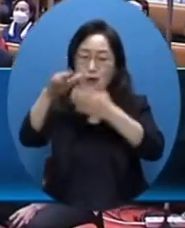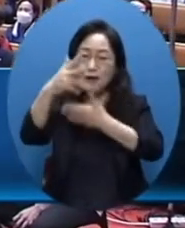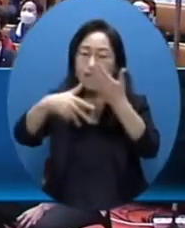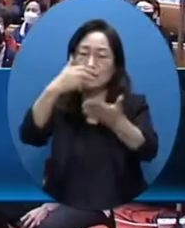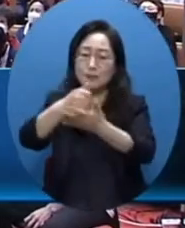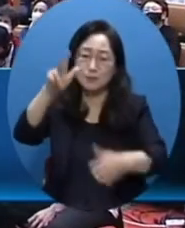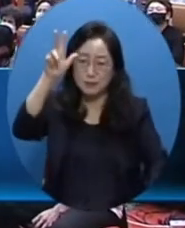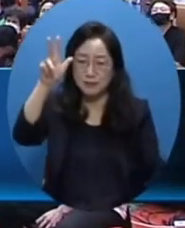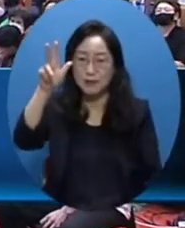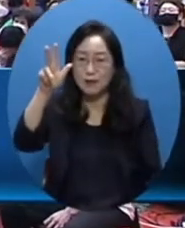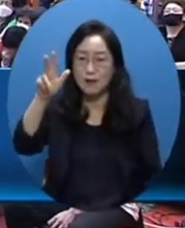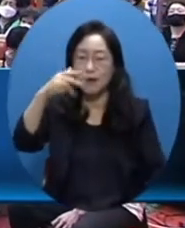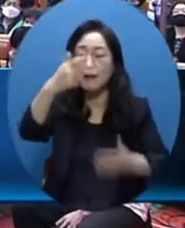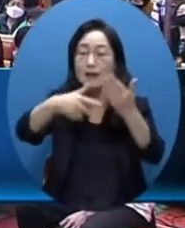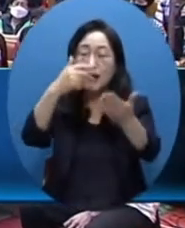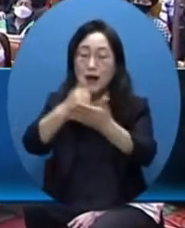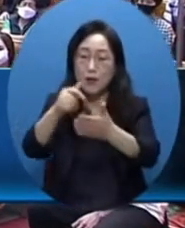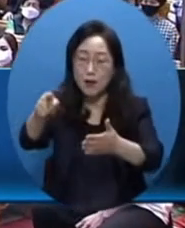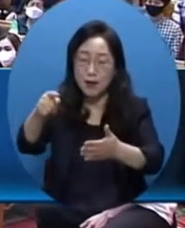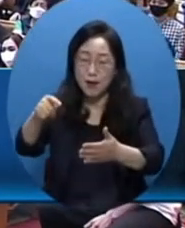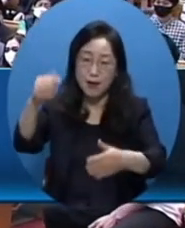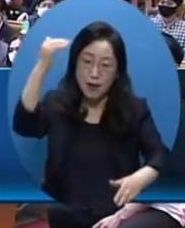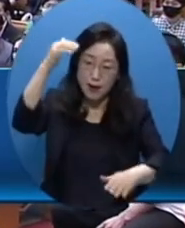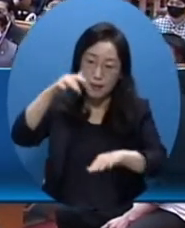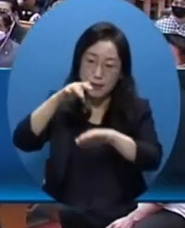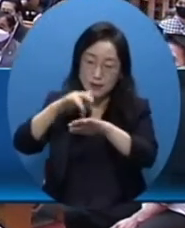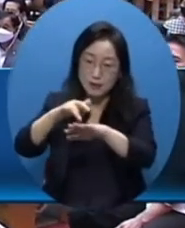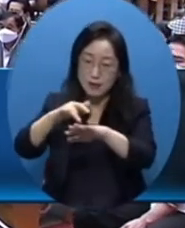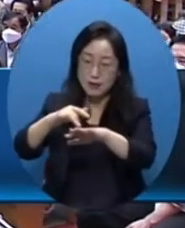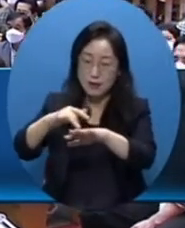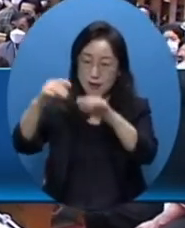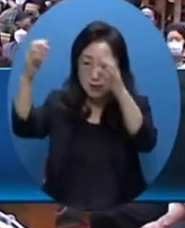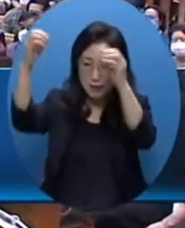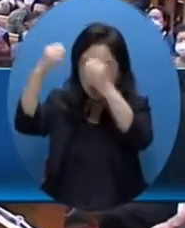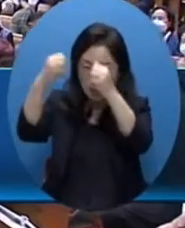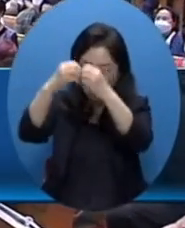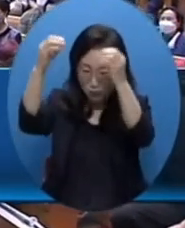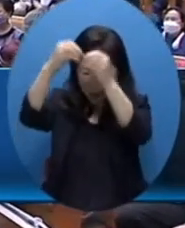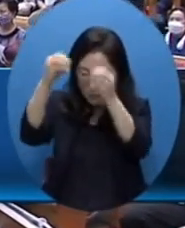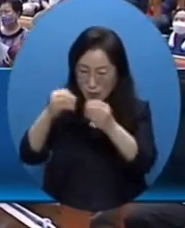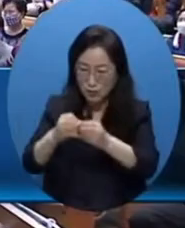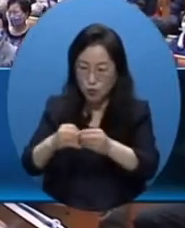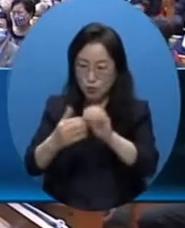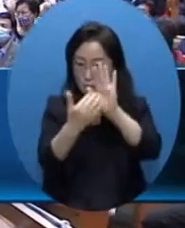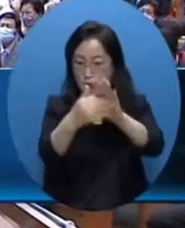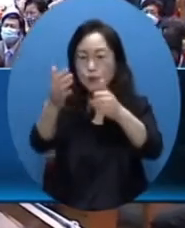맹세하시기를 야훼가 다말렉과 더불어 대대로 싸우리라 하셨다 하였더라.